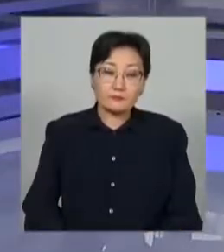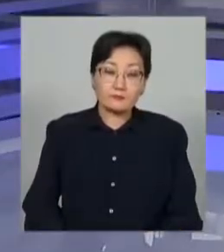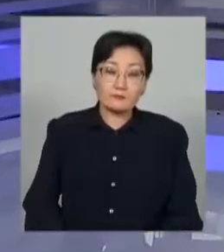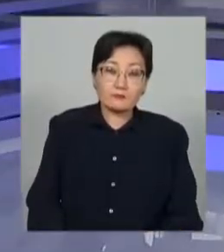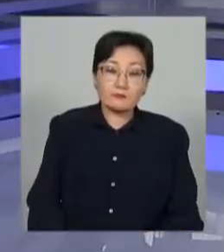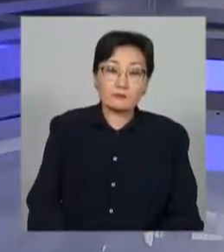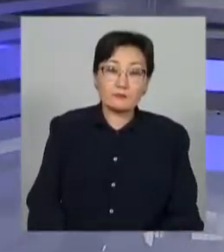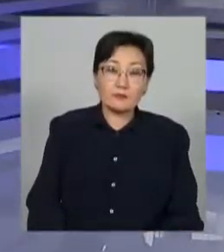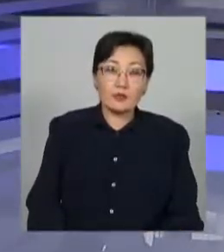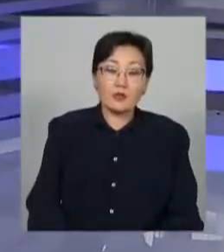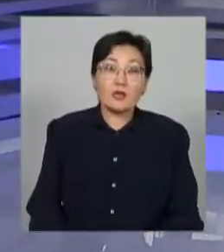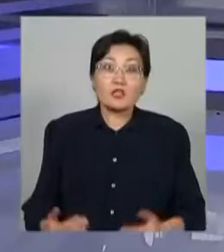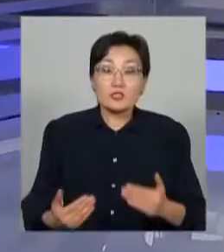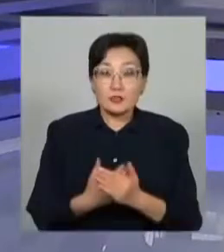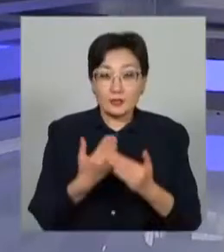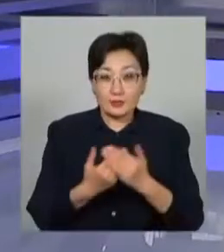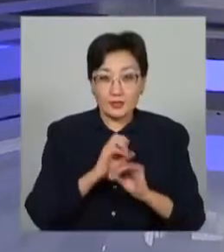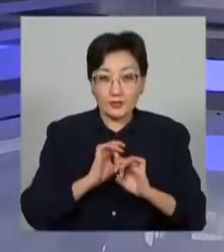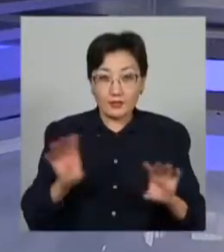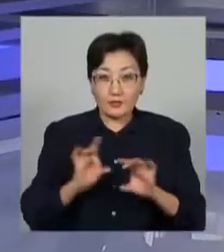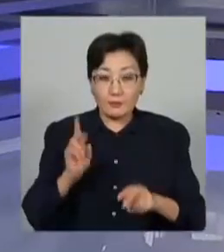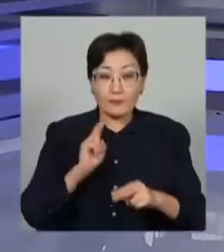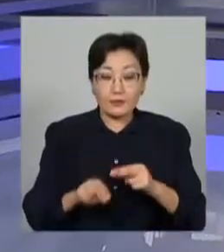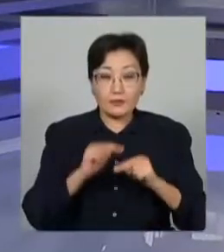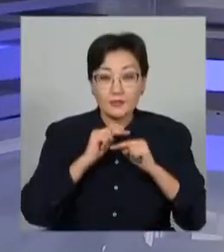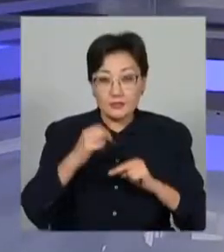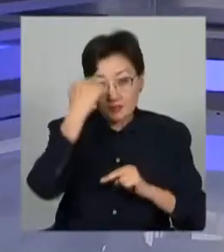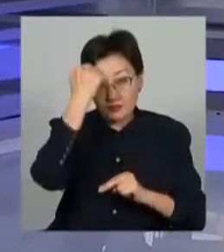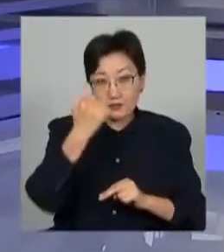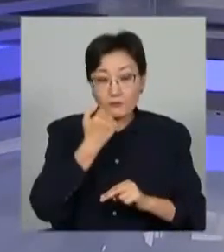Мінекі ардақтағайын бүгінге айтарымыз осы. Ел аман болсын, тыныш заман болсын.